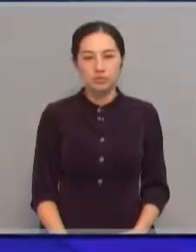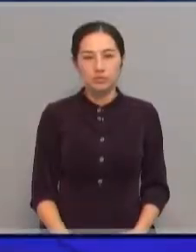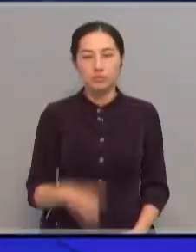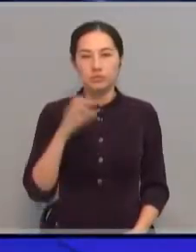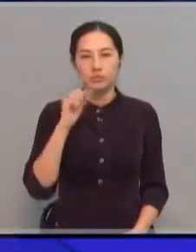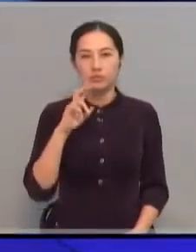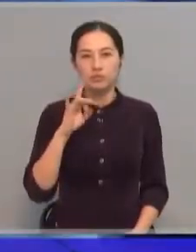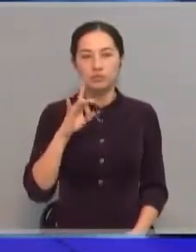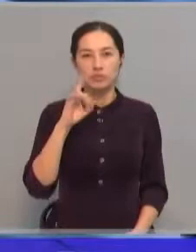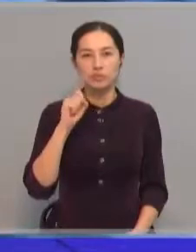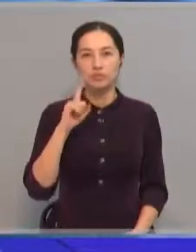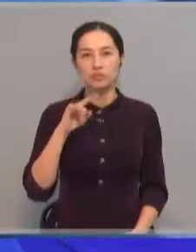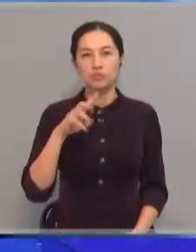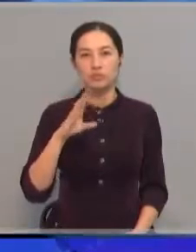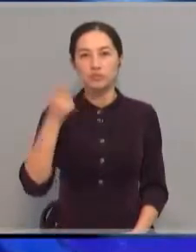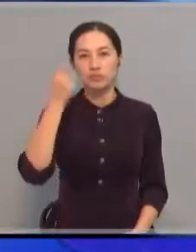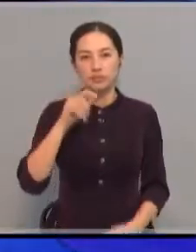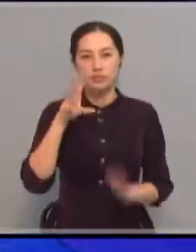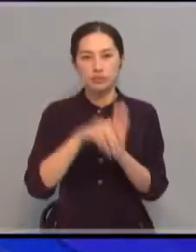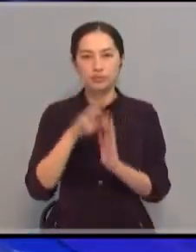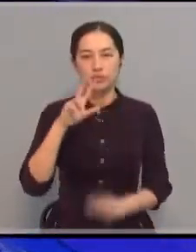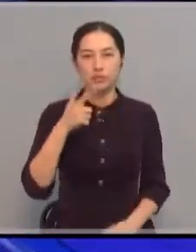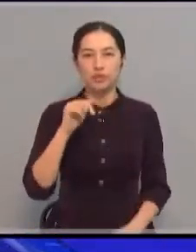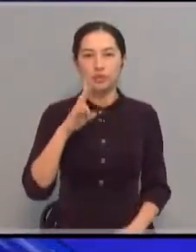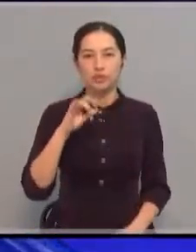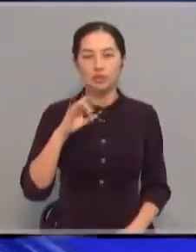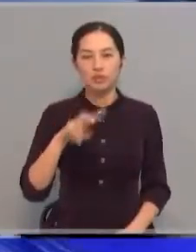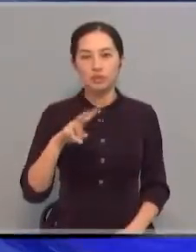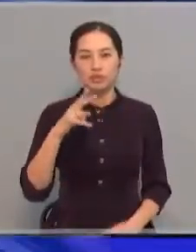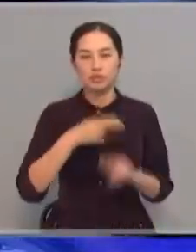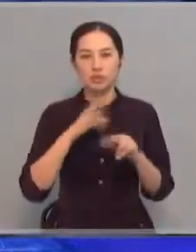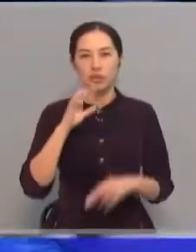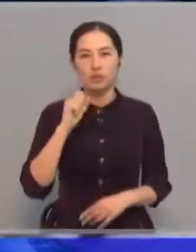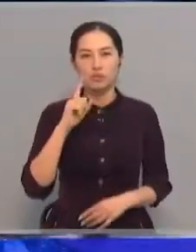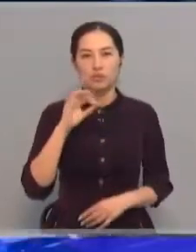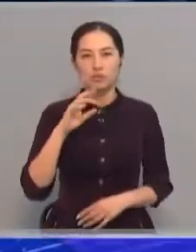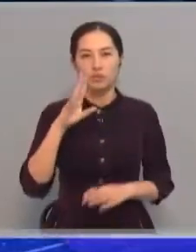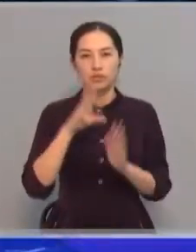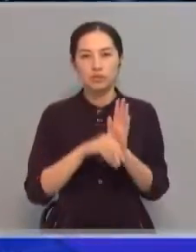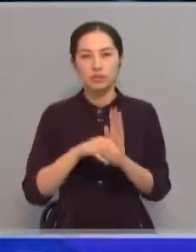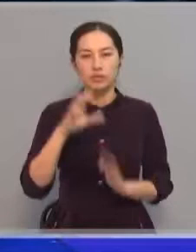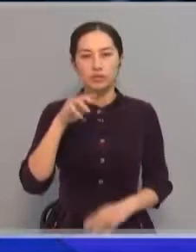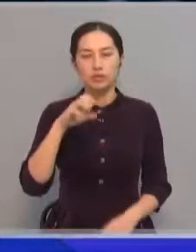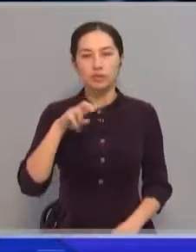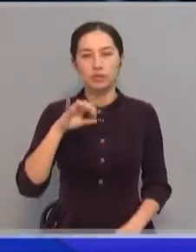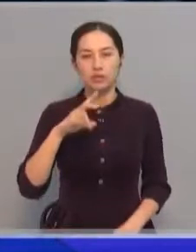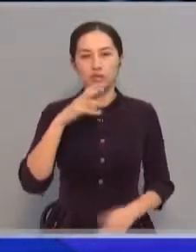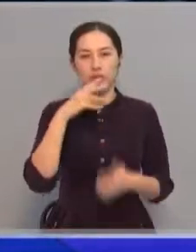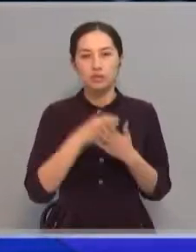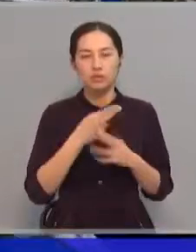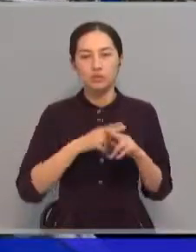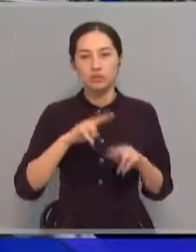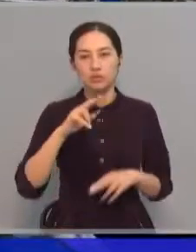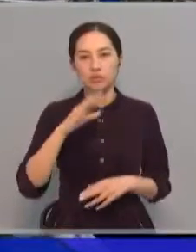Сабыр Рахымов Ұлы Отан соғысы кезінде генерал шенін алған Қазақстан мен Орталық Азияның жалғыз тумасы. Сталиннің өзі темір генерал деп